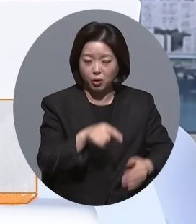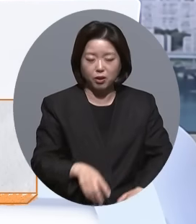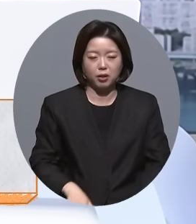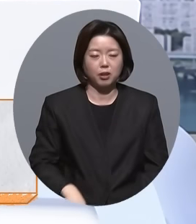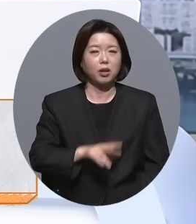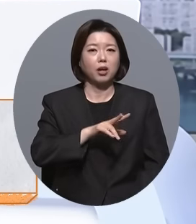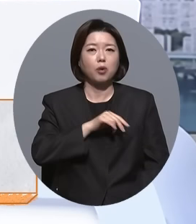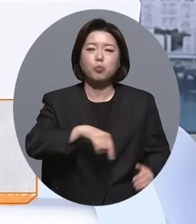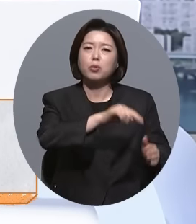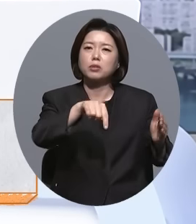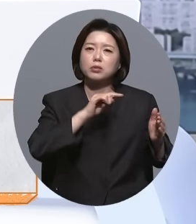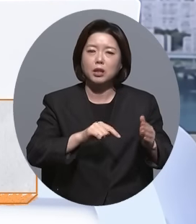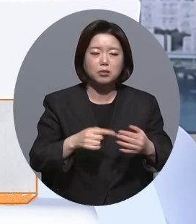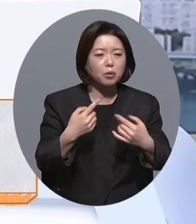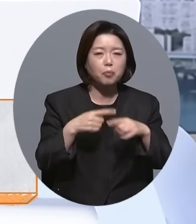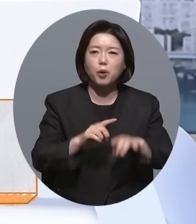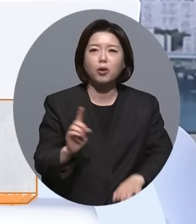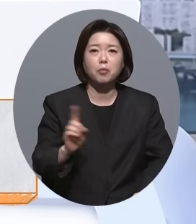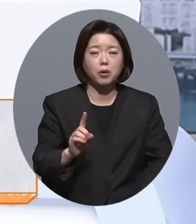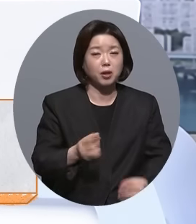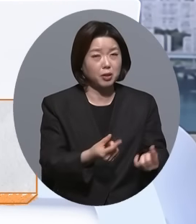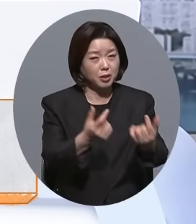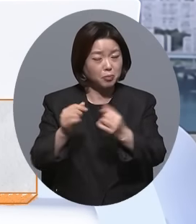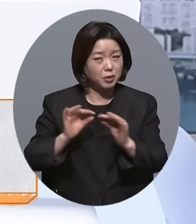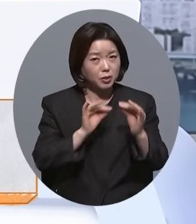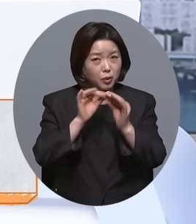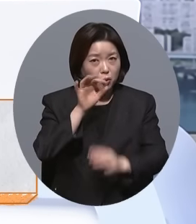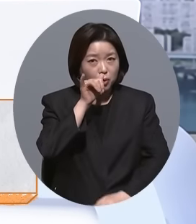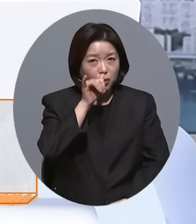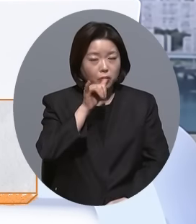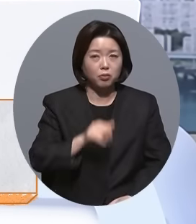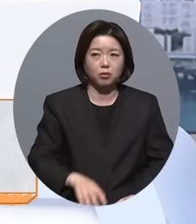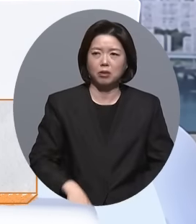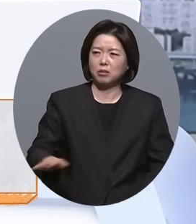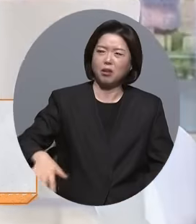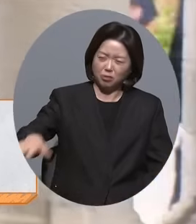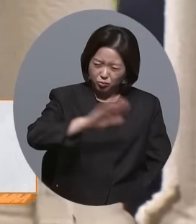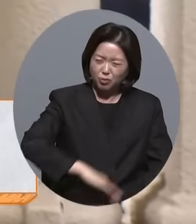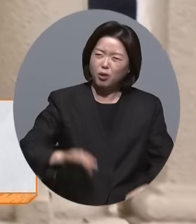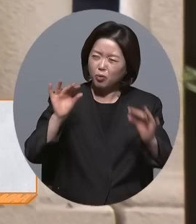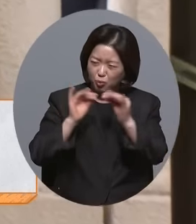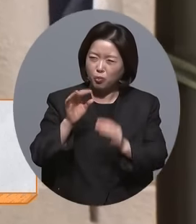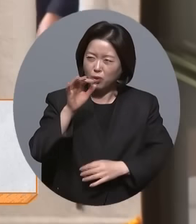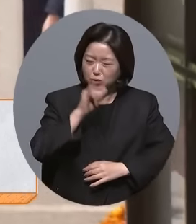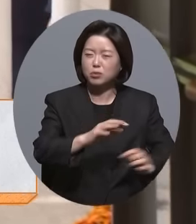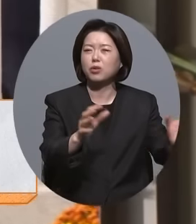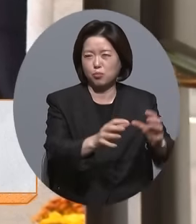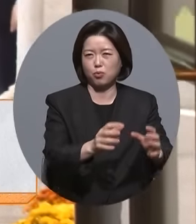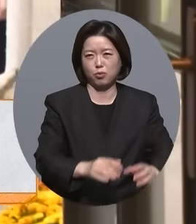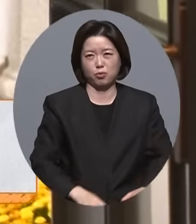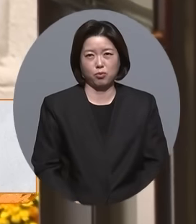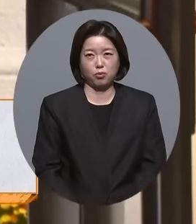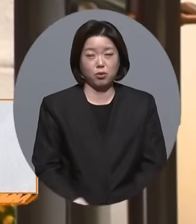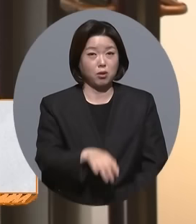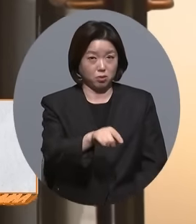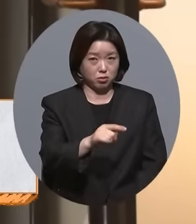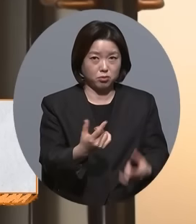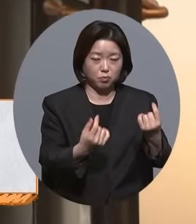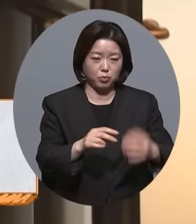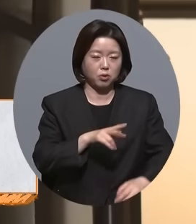사이에서는 어떤 평가가 주를 이뤘습니까? 비슷한 공감이 있었나요? 아니 그건 뭐 다 공감이 있으니까 모였겠죠. 모여갖고 그거는